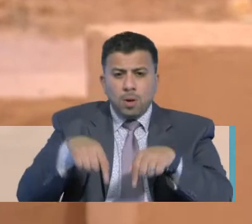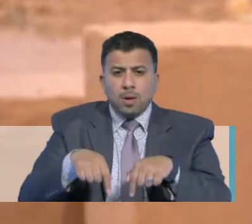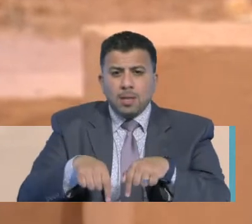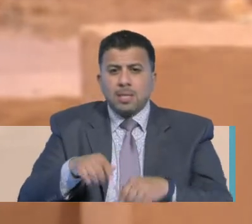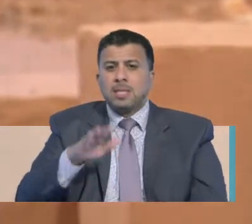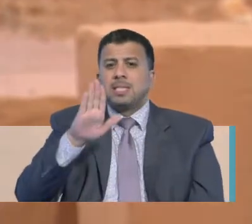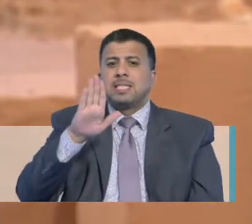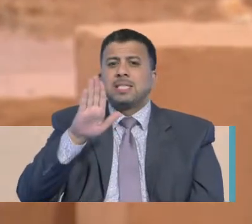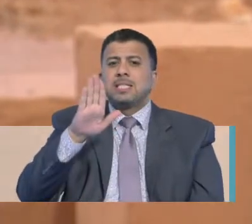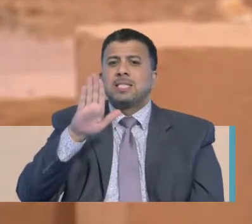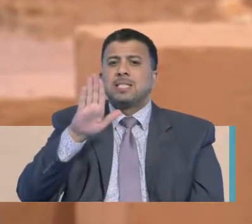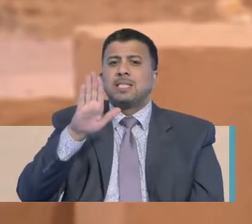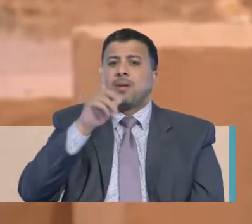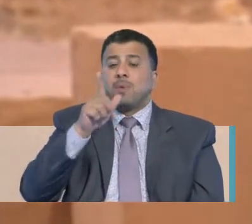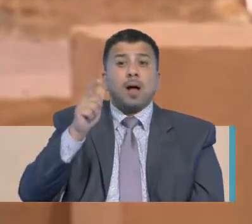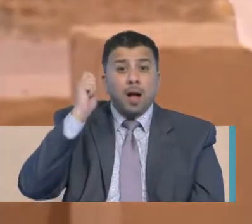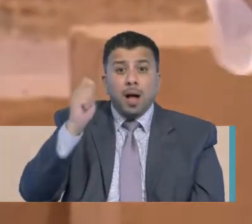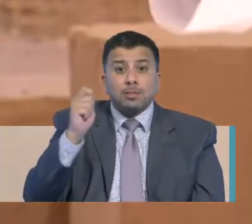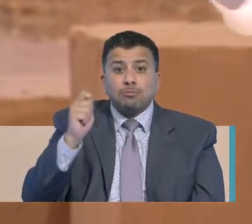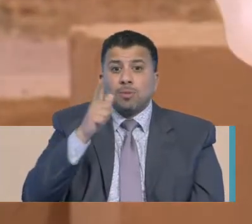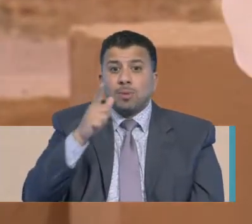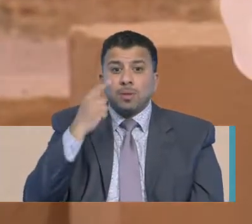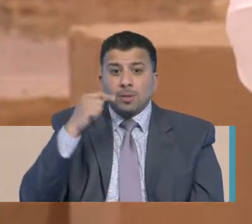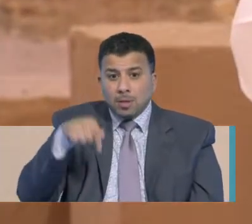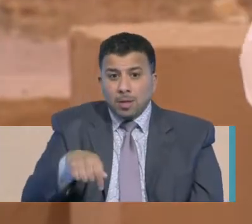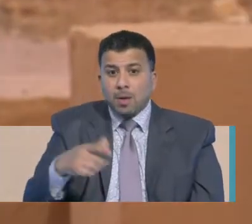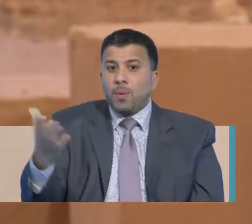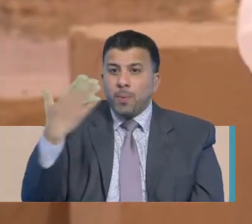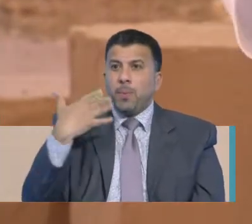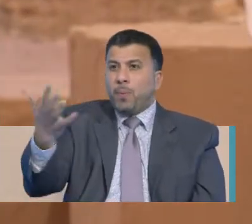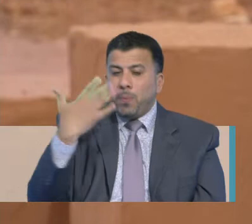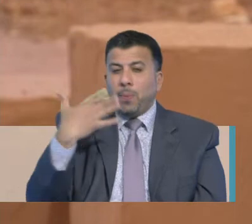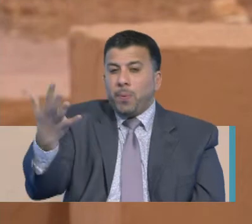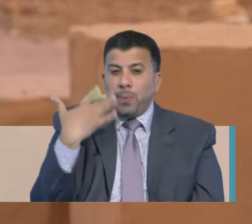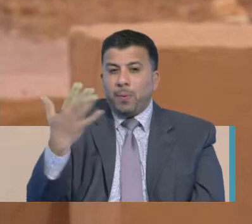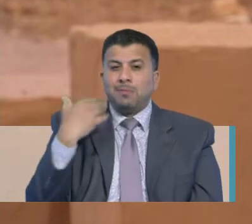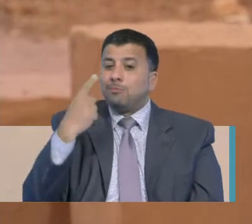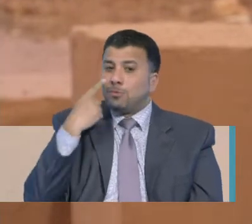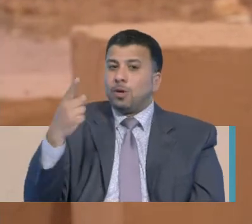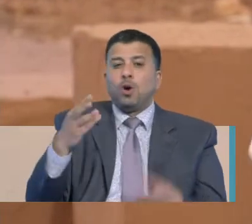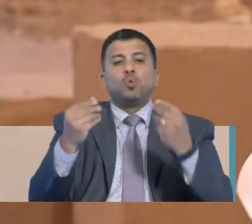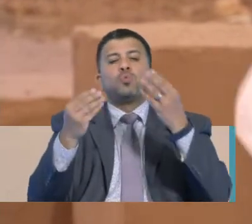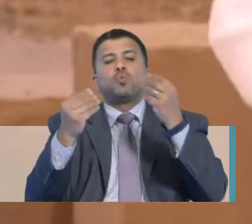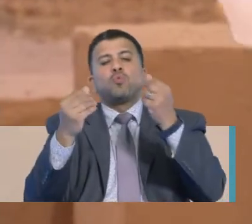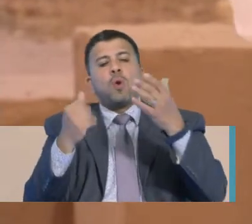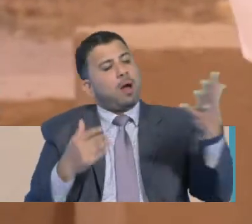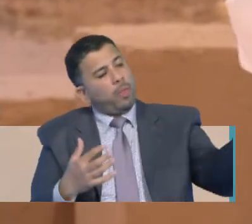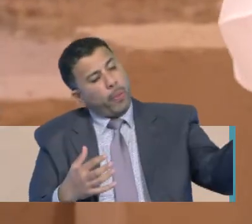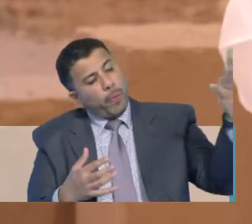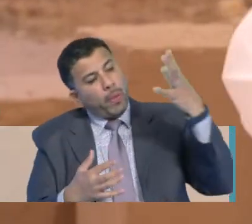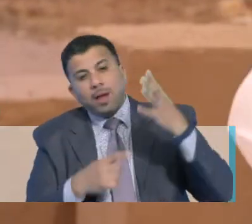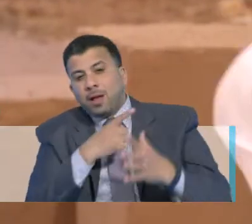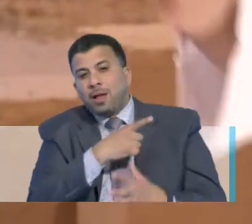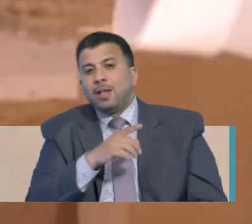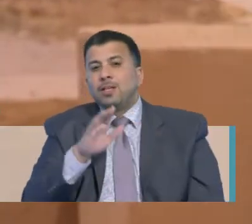تحاكي أصلها. شوفونا يوم تجي جايبة بعض التراب من هنا. طبعاً قبل أول ما